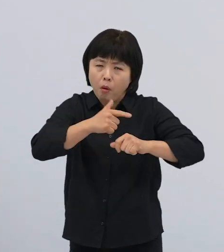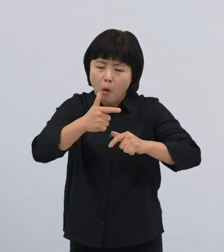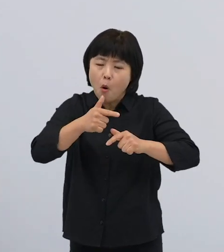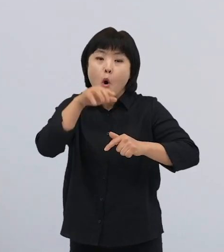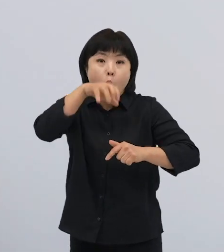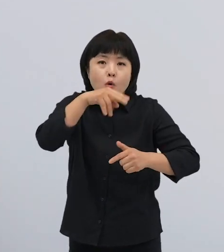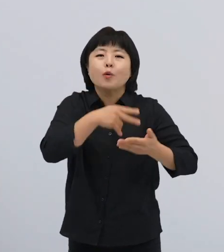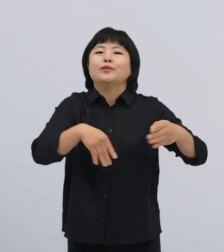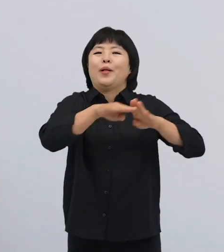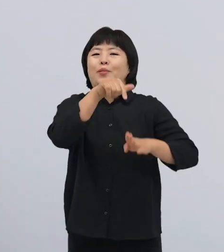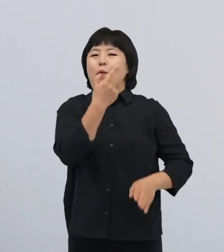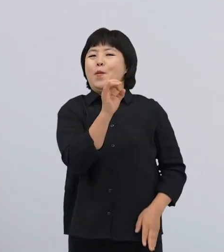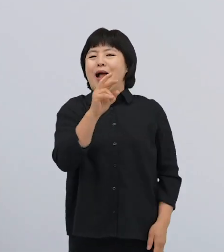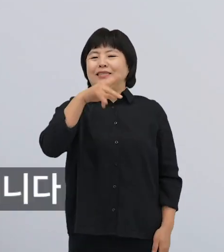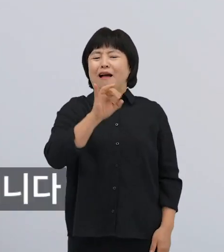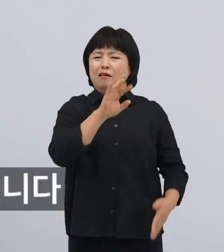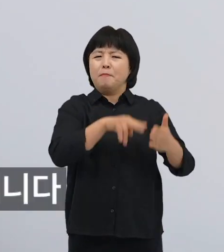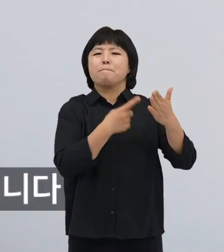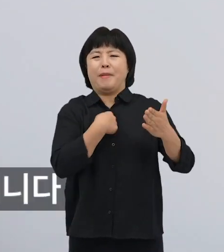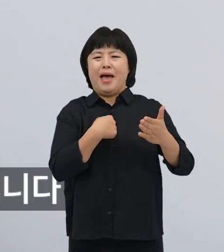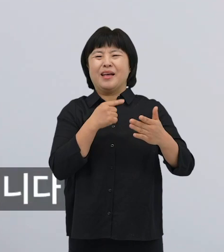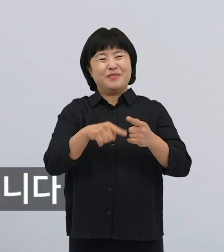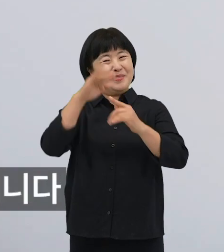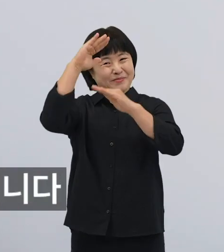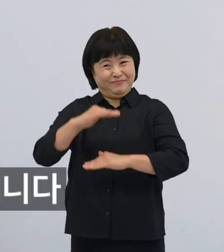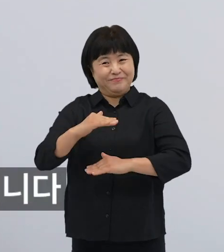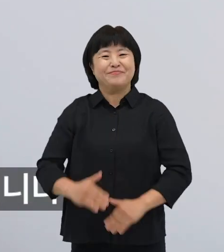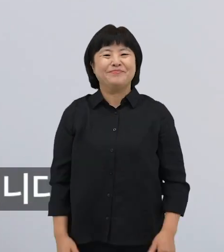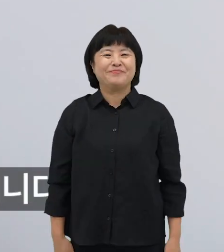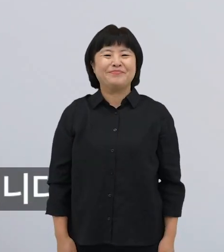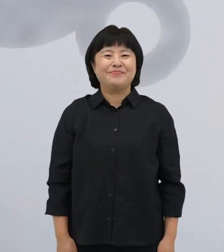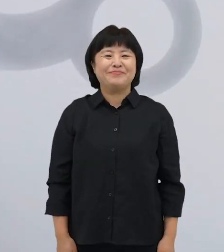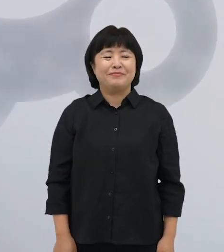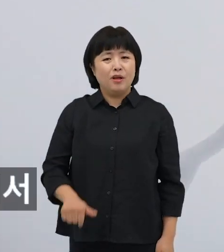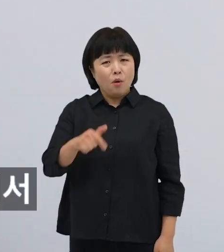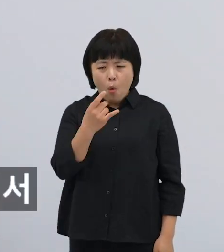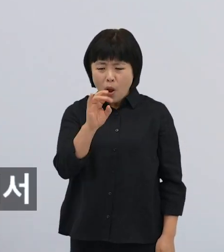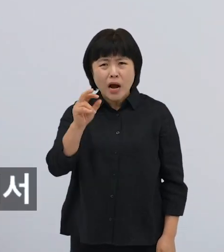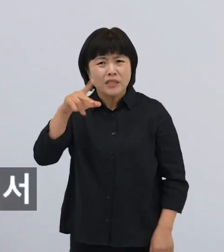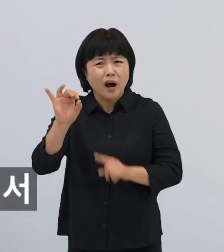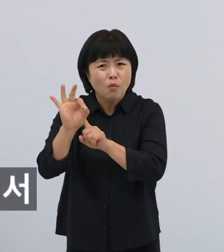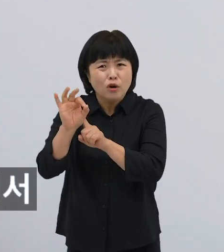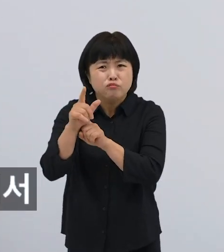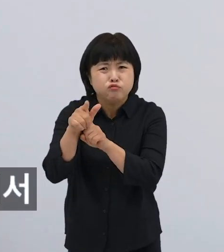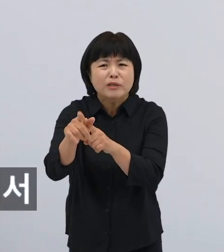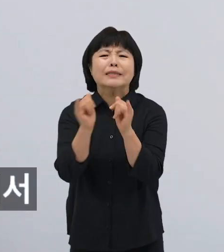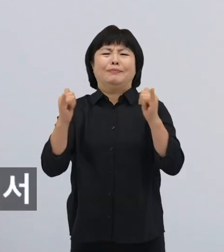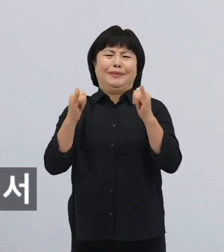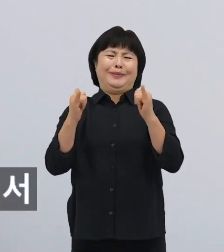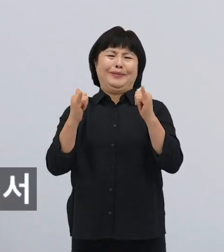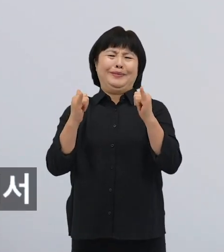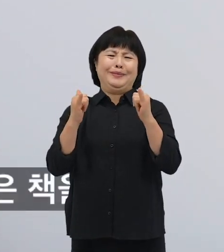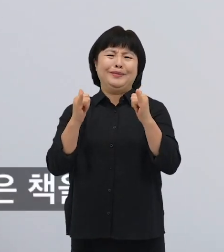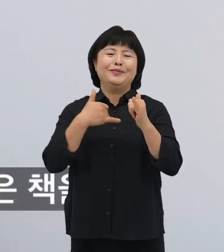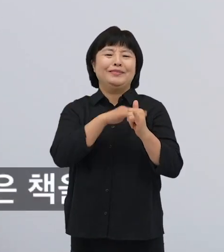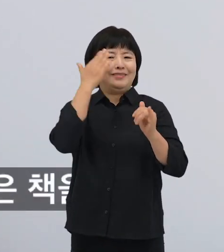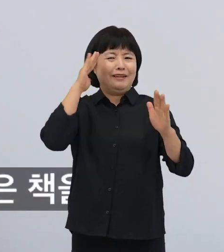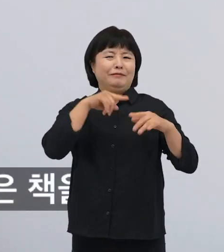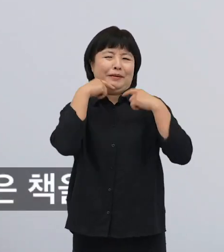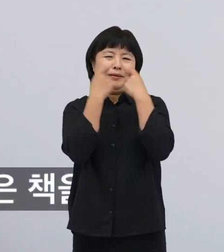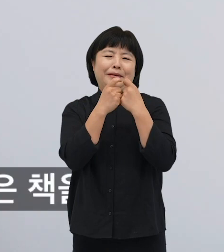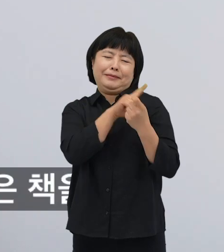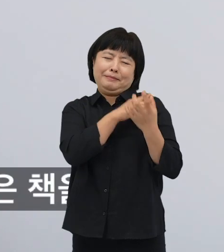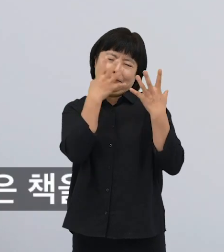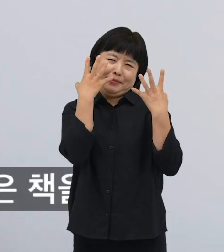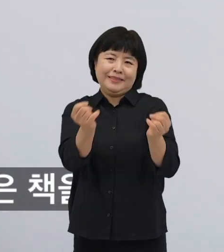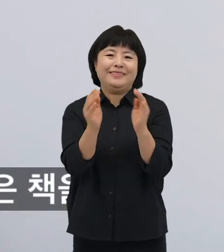그 책을 공야장의 도서관에서 읽은 적이 있다는 이야기를 듣게 됩니다. 공야장이라는 인물은 소설 속에서